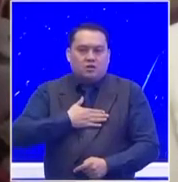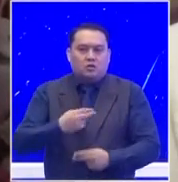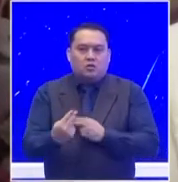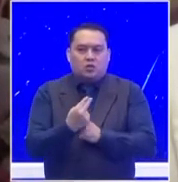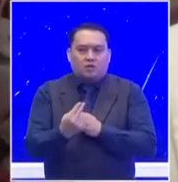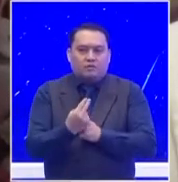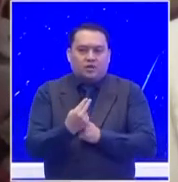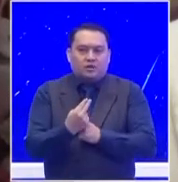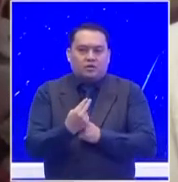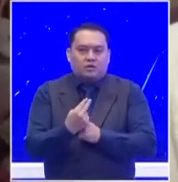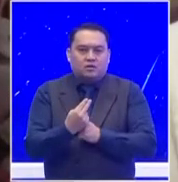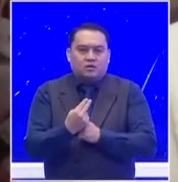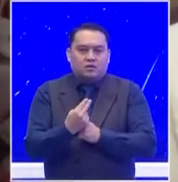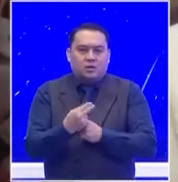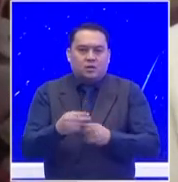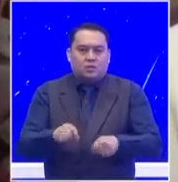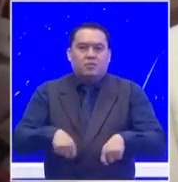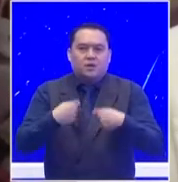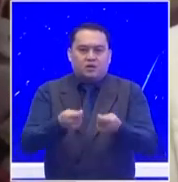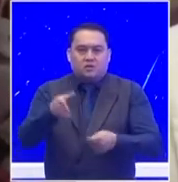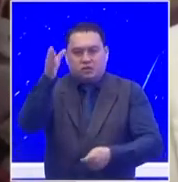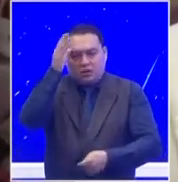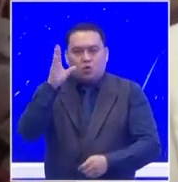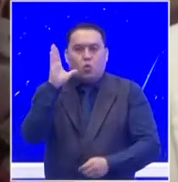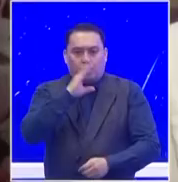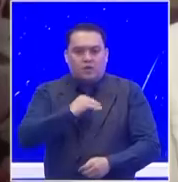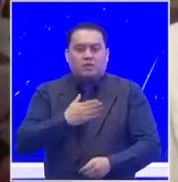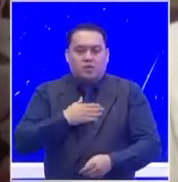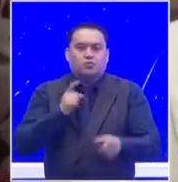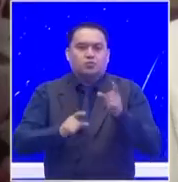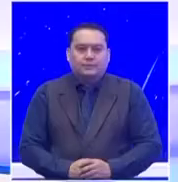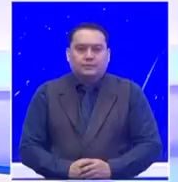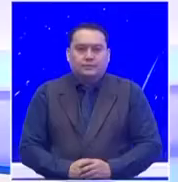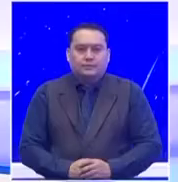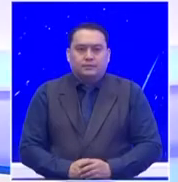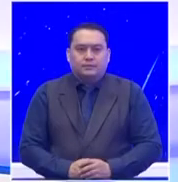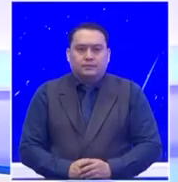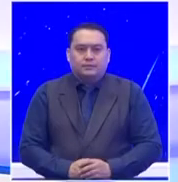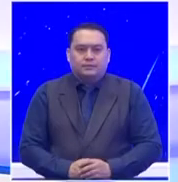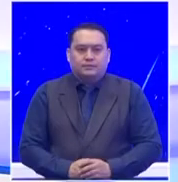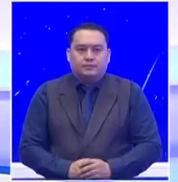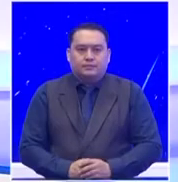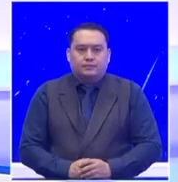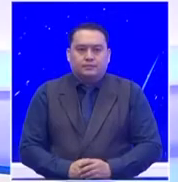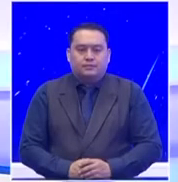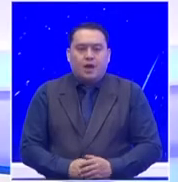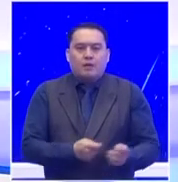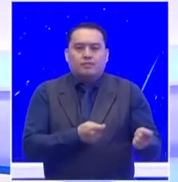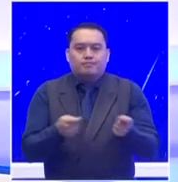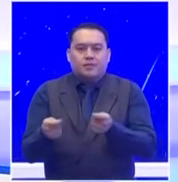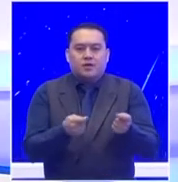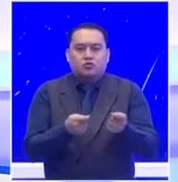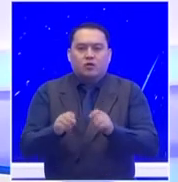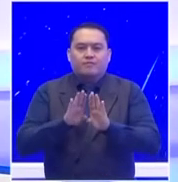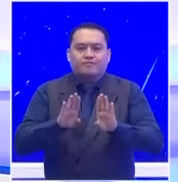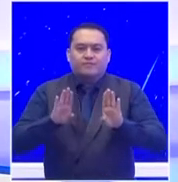учениях, воспитании и передаче знаний и умений нашим студентам. Доступный музей. Передвижную выставку «Алтын